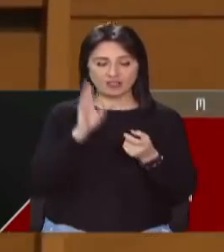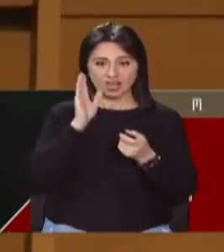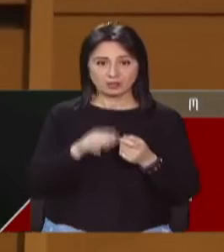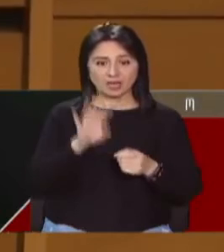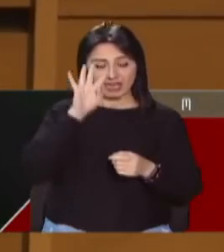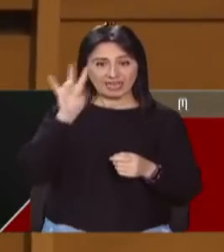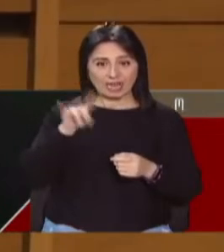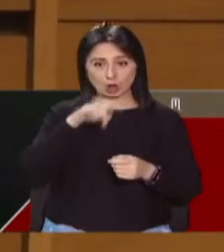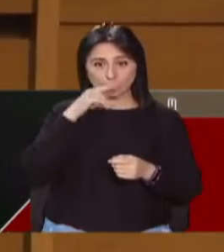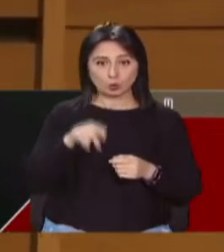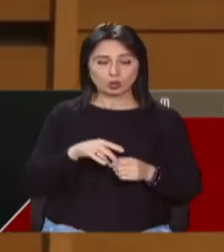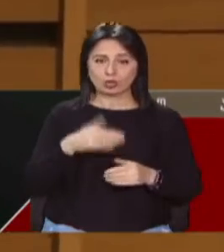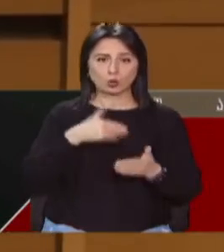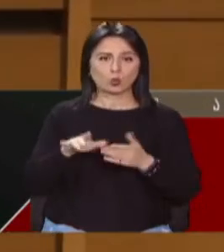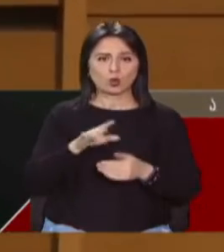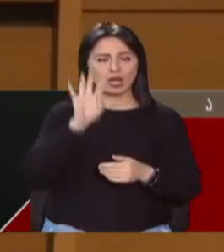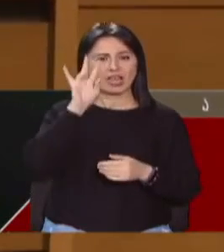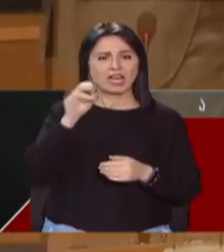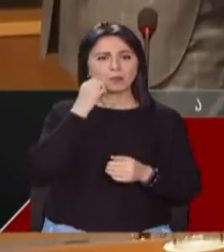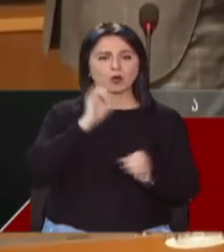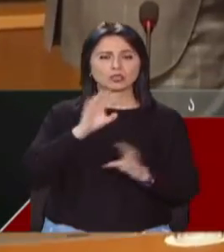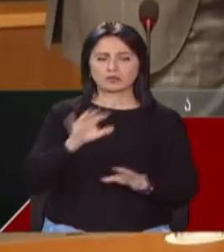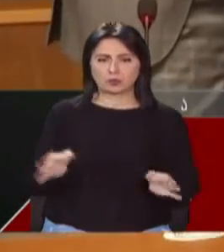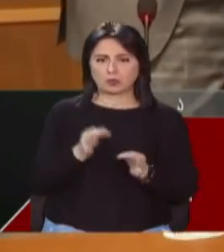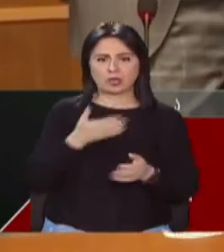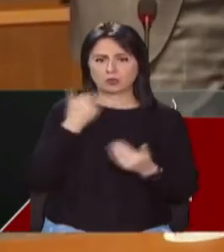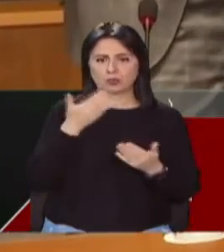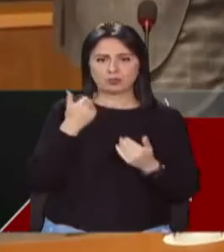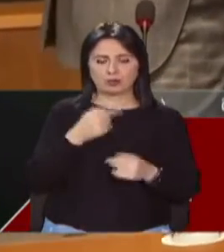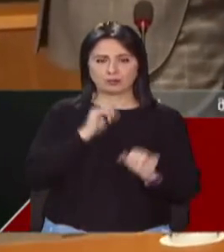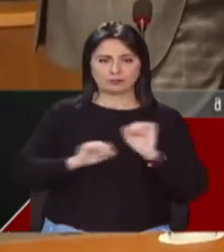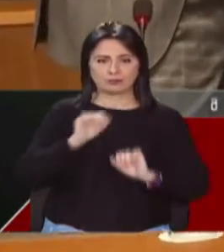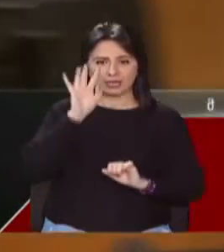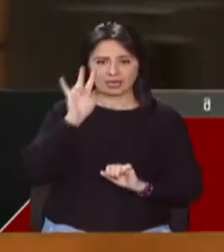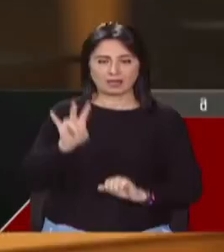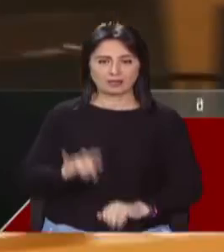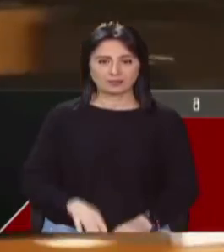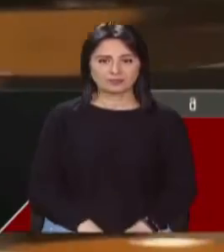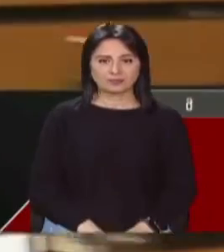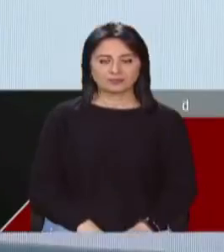დღემდე ირანიც და რუსეთიც უარყოფენ, რომ თეირანი მოსკოვს საბრძოლო დრონებს აწვდის.